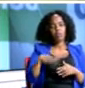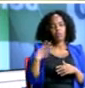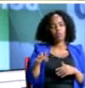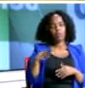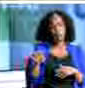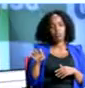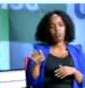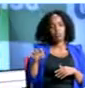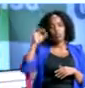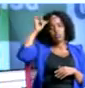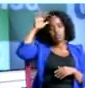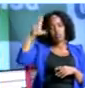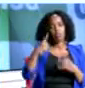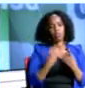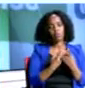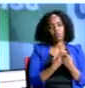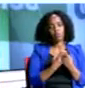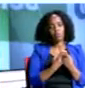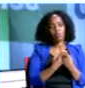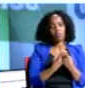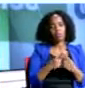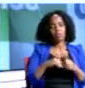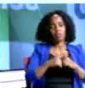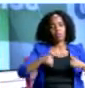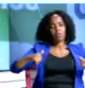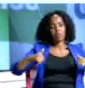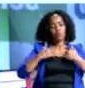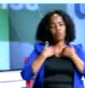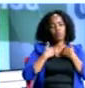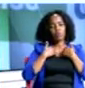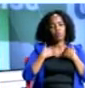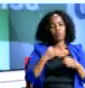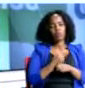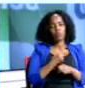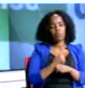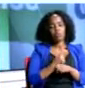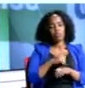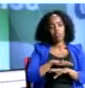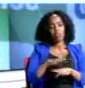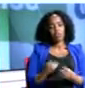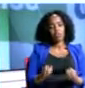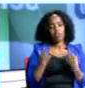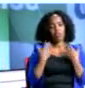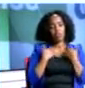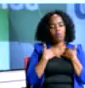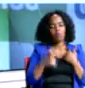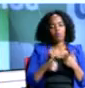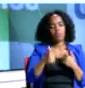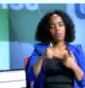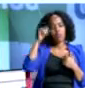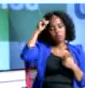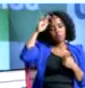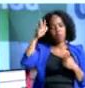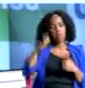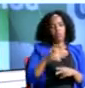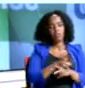kudafurit. Namo jiwal kunnam tigo chudusaf addabasi tujira. Ga namniku ujiba yutu rai gama. Garu ofis namabras egu